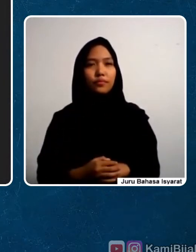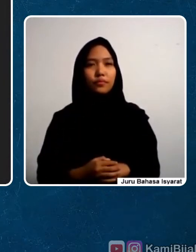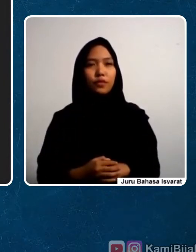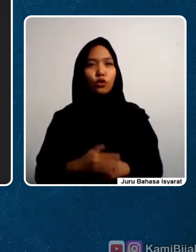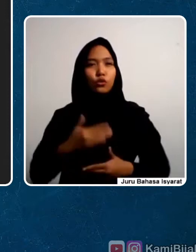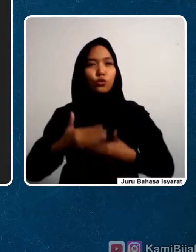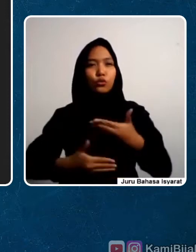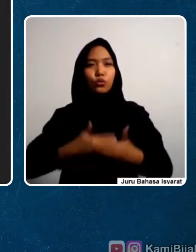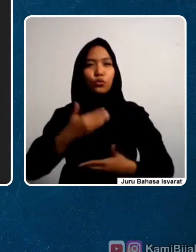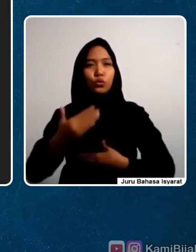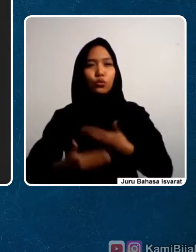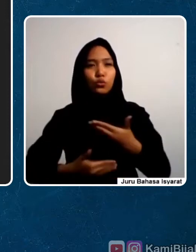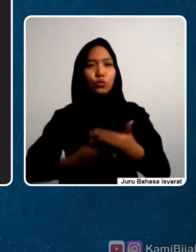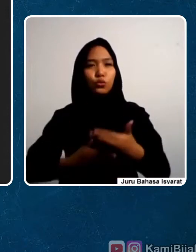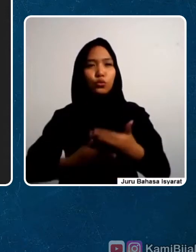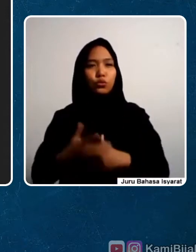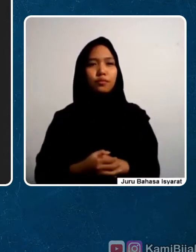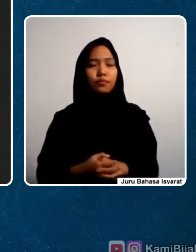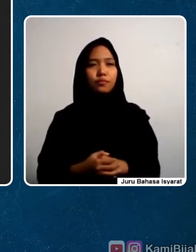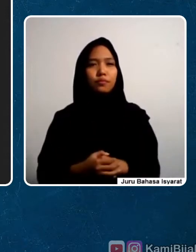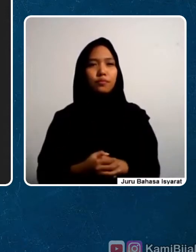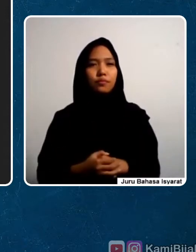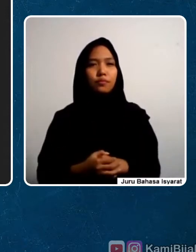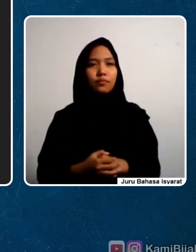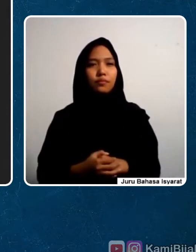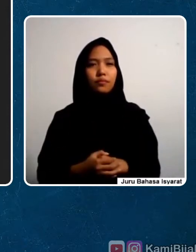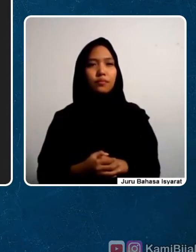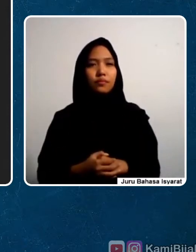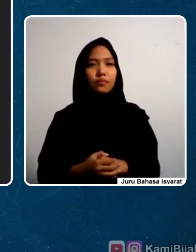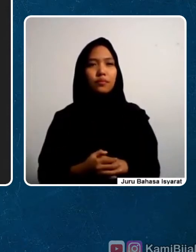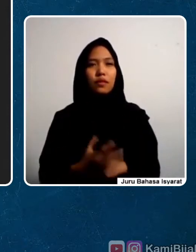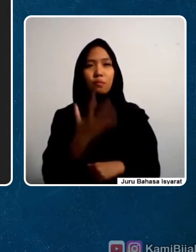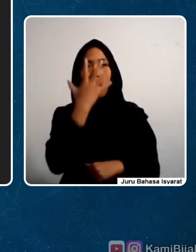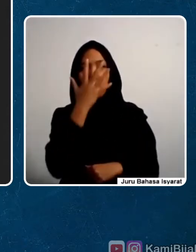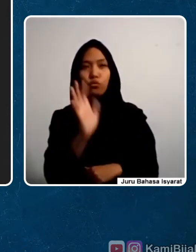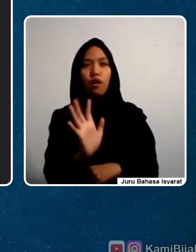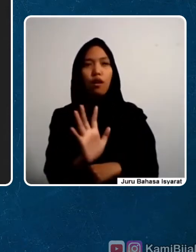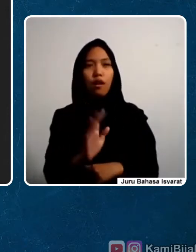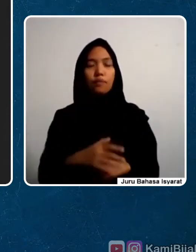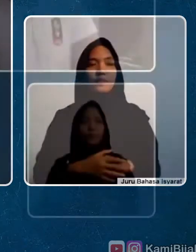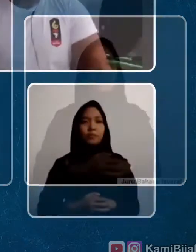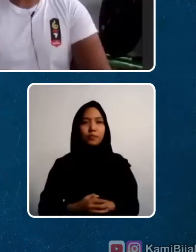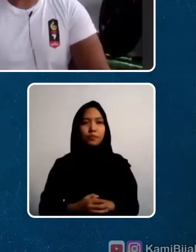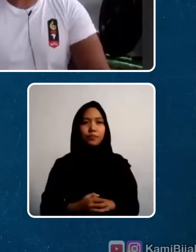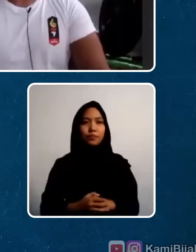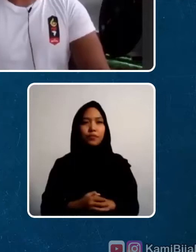harus nggak malu untuk melakukan tujuan kita. Terima kasih.